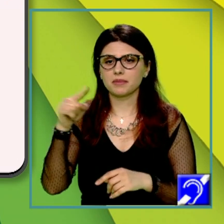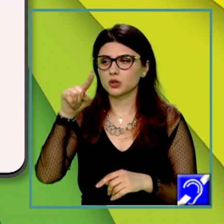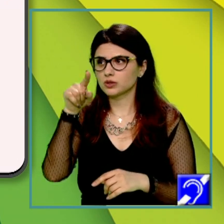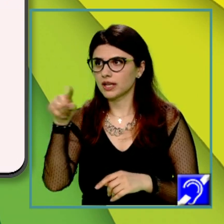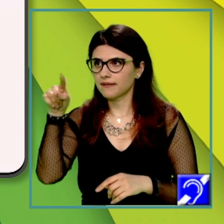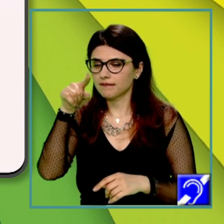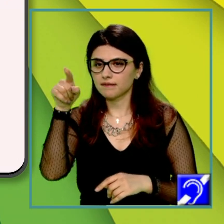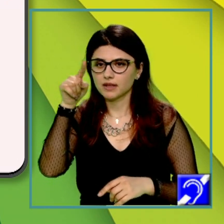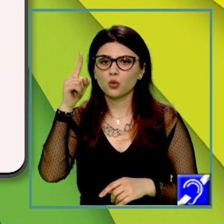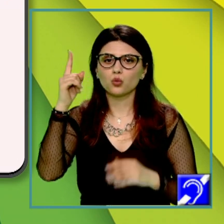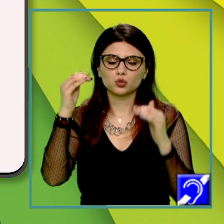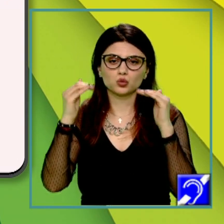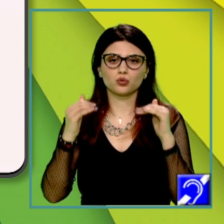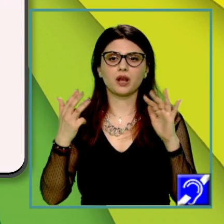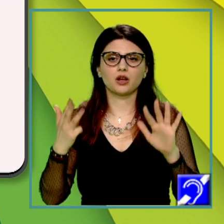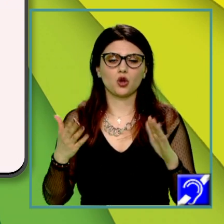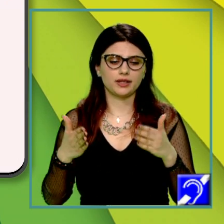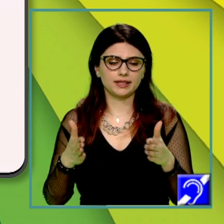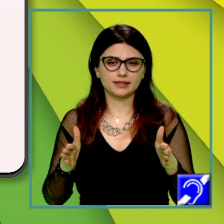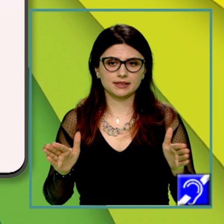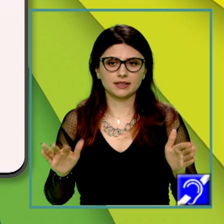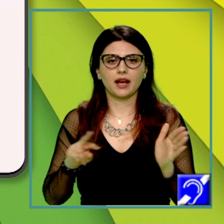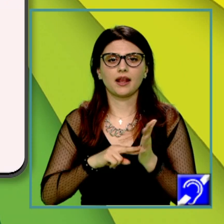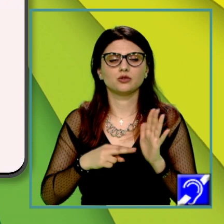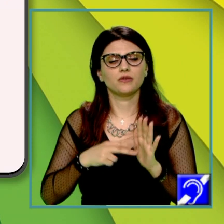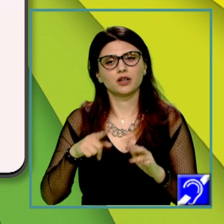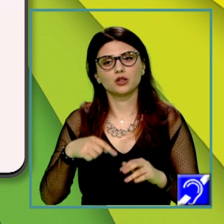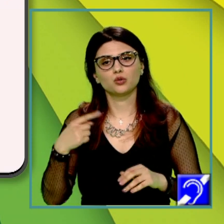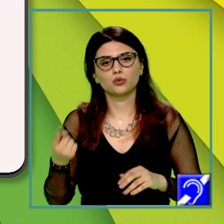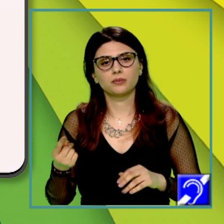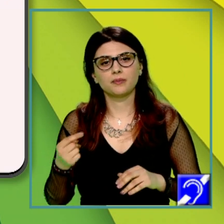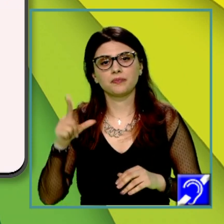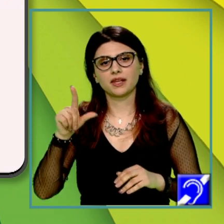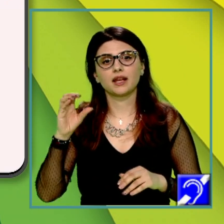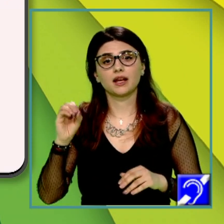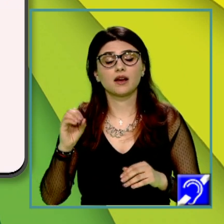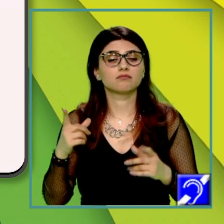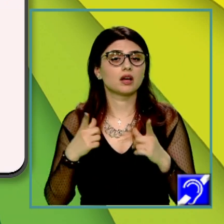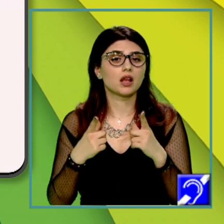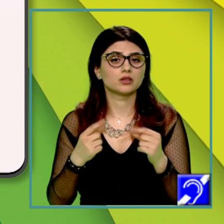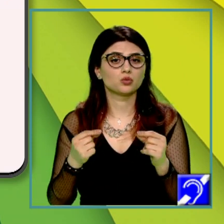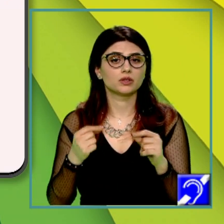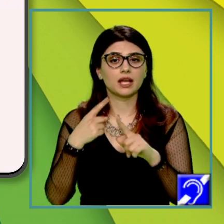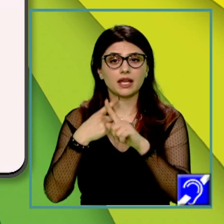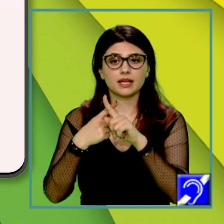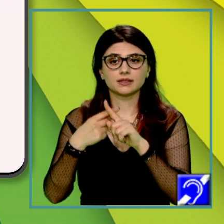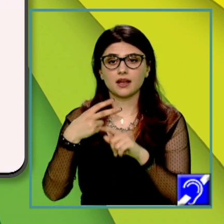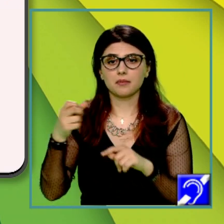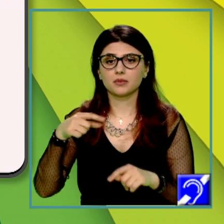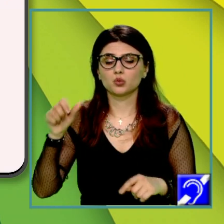infinit 1 supra 9 deschis rezolvăm apoi si cu acea logaritmică rezultă x egal cu minus